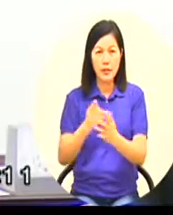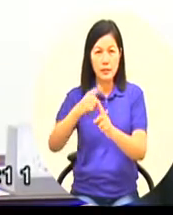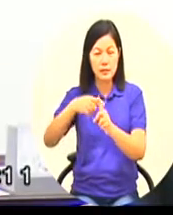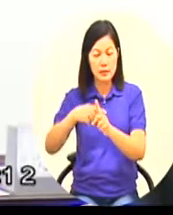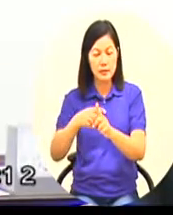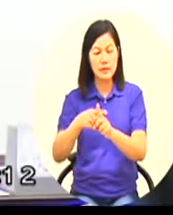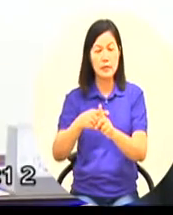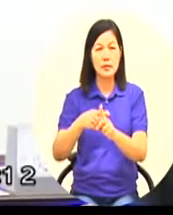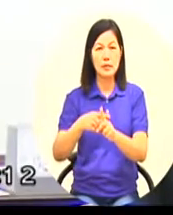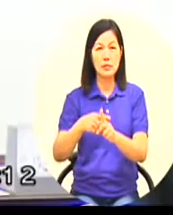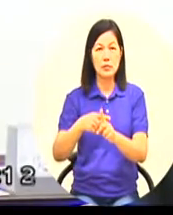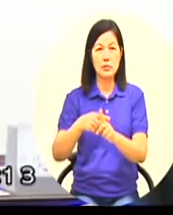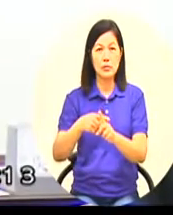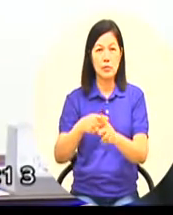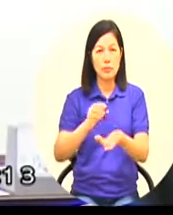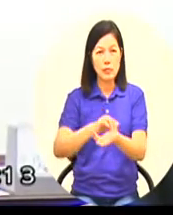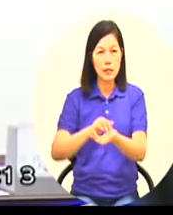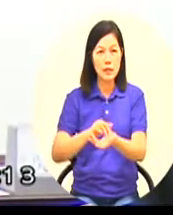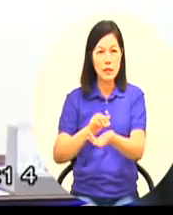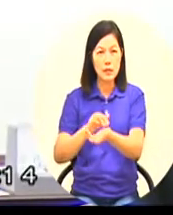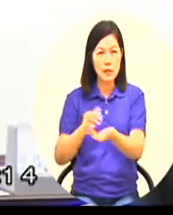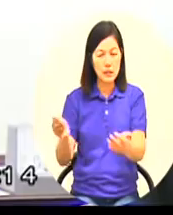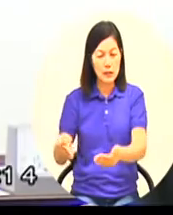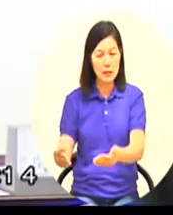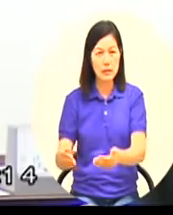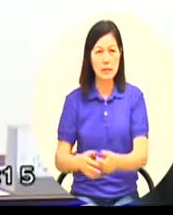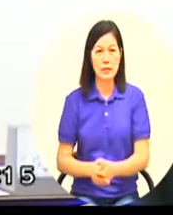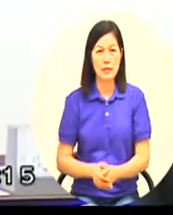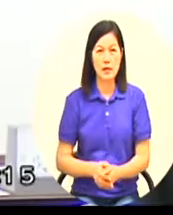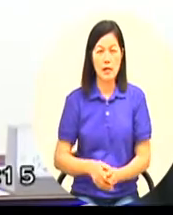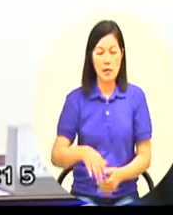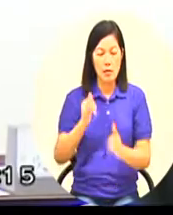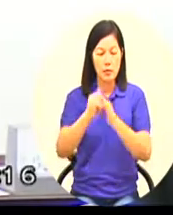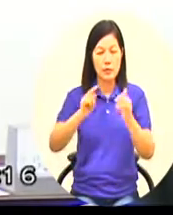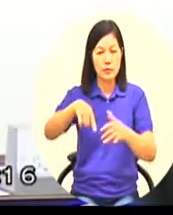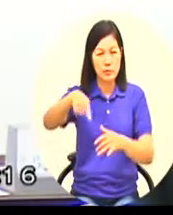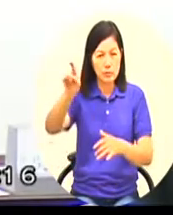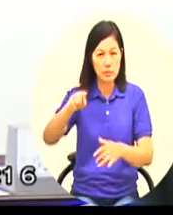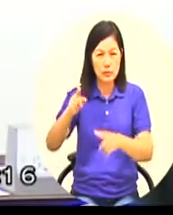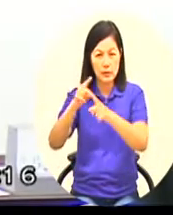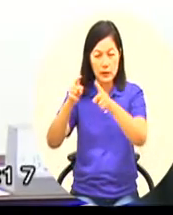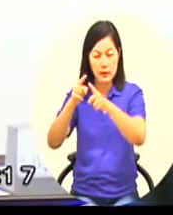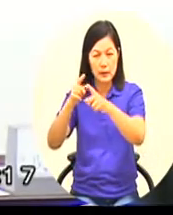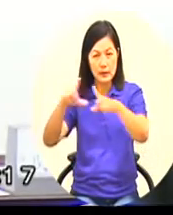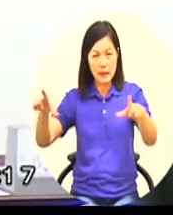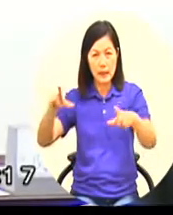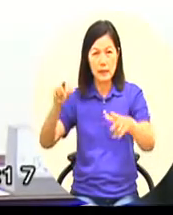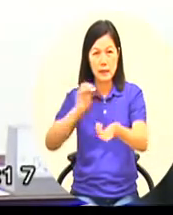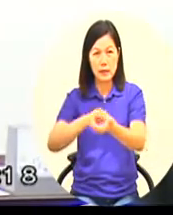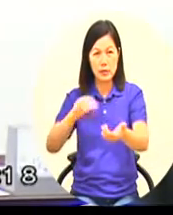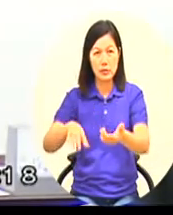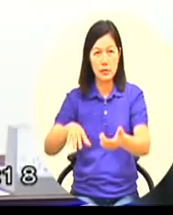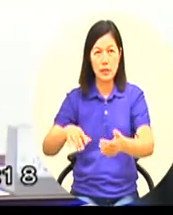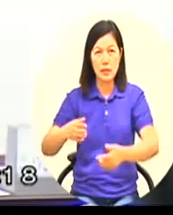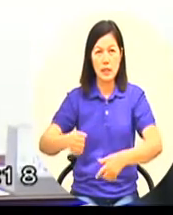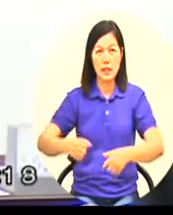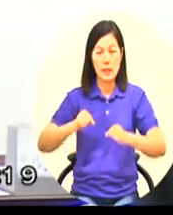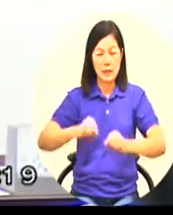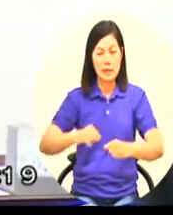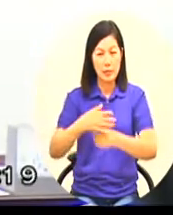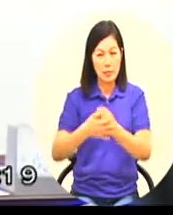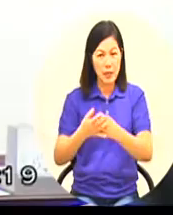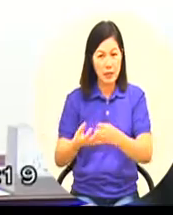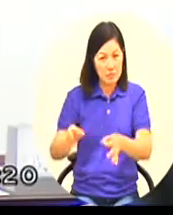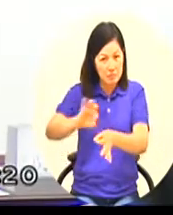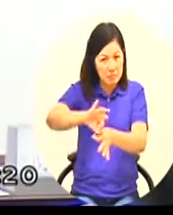涨，他就是让民众去大型的医学医院，你的健保费多几百块，你觉得这样有效？这